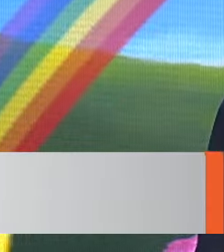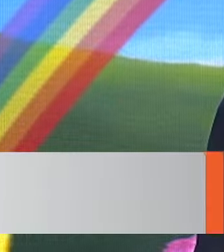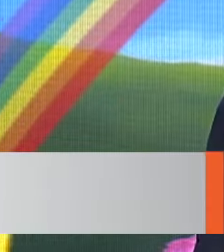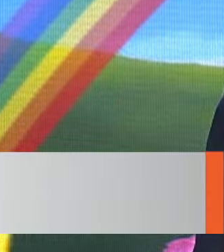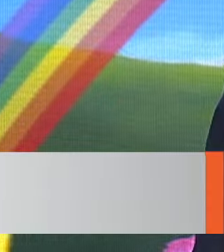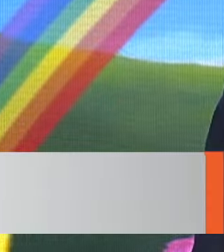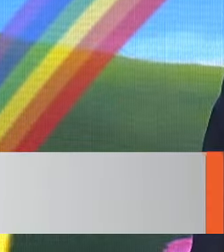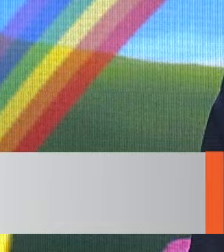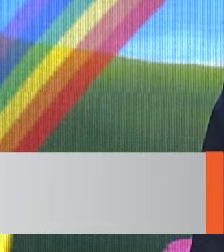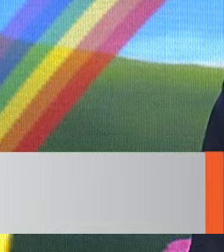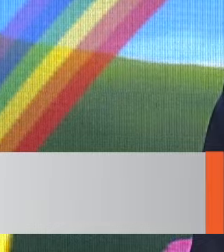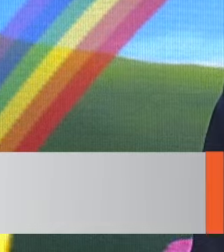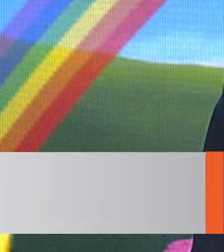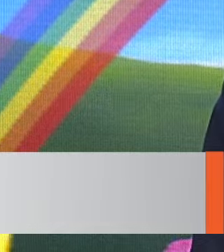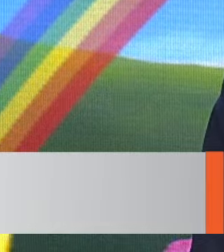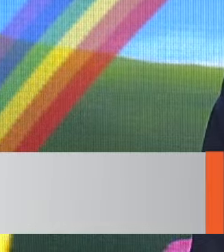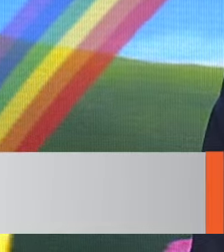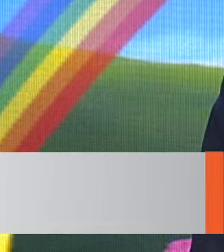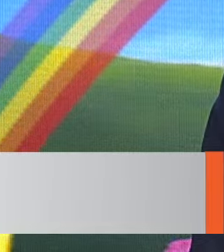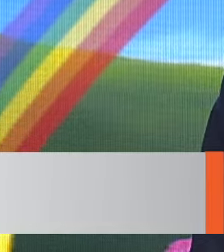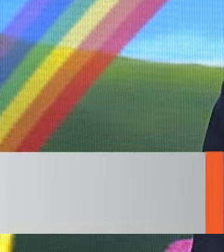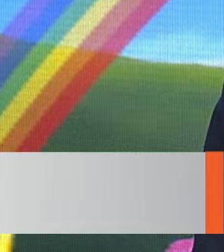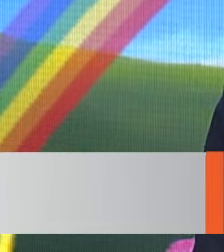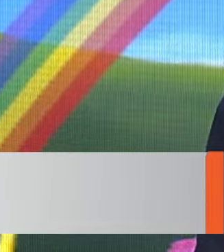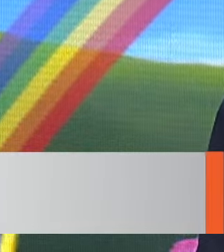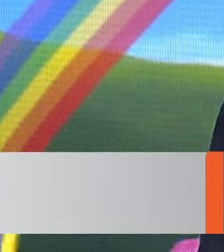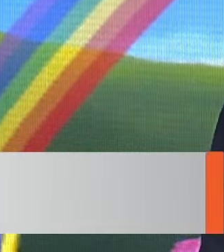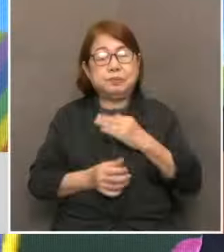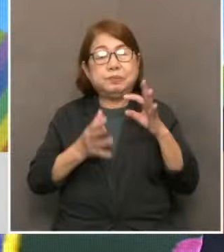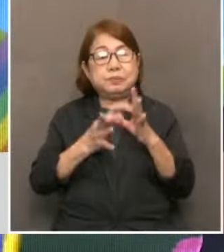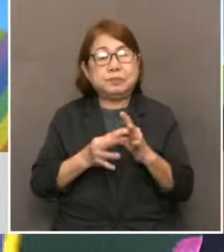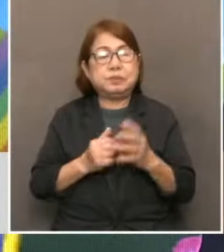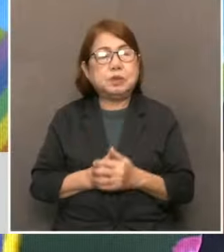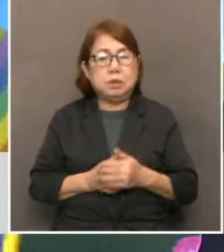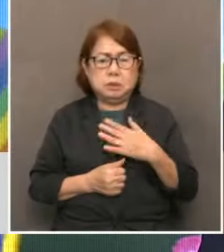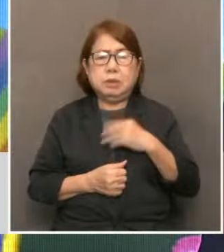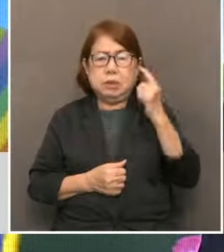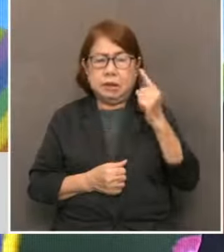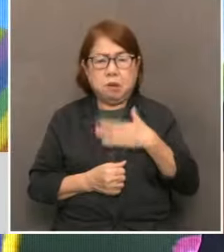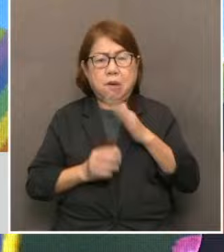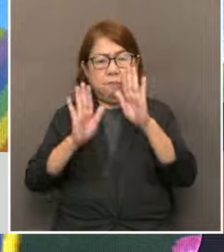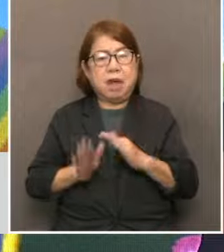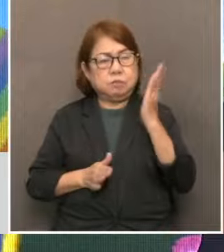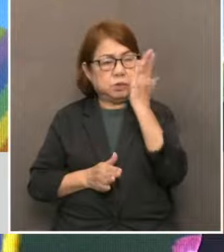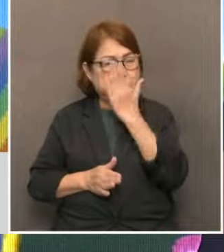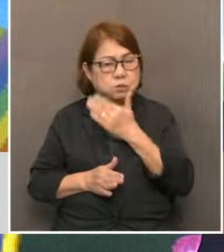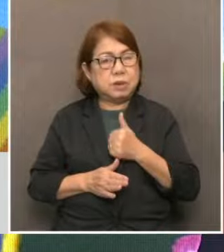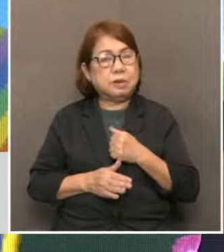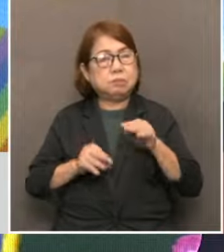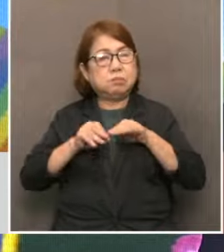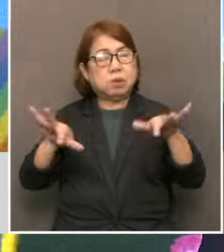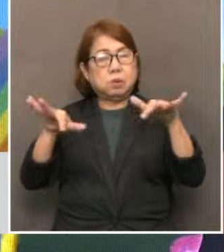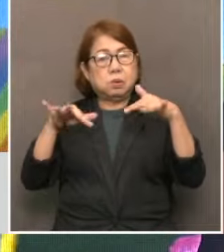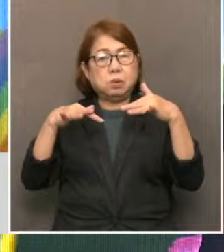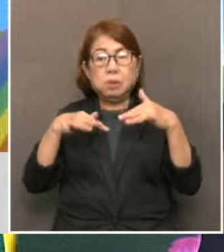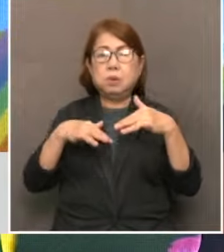เราพยายามจะสื่อสารอะไรก็จะมีเค้าเรียกว่าอะไรสำหรับพี่อาร์ตเนี่ยมันเป็นศิลปะที่สวยงามอ่ะค่ะพอเราแสดงออกมาปุ๊บมันก็คนดู